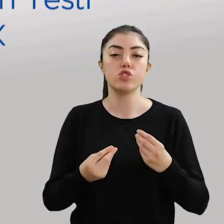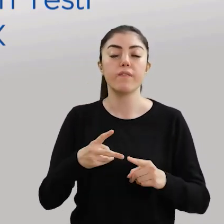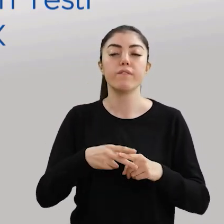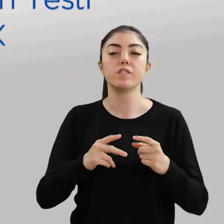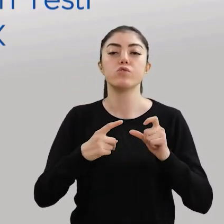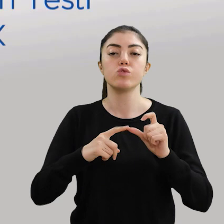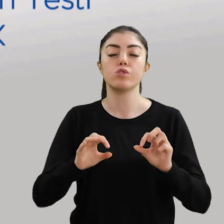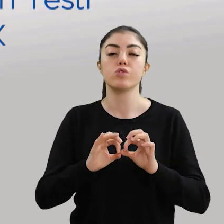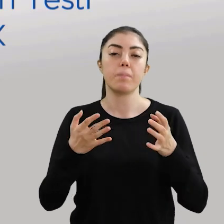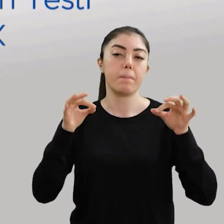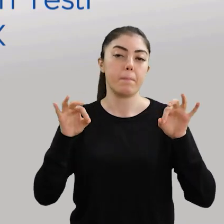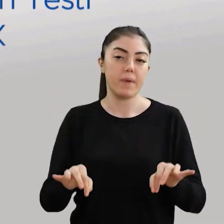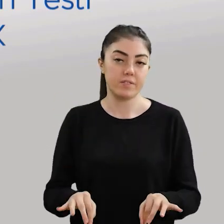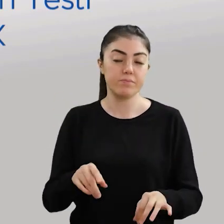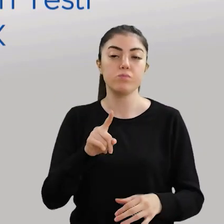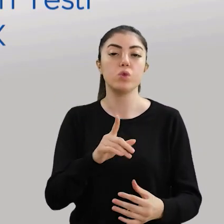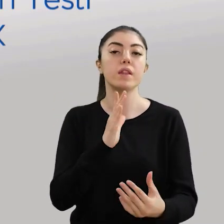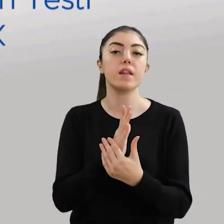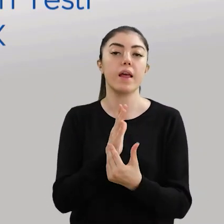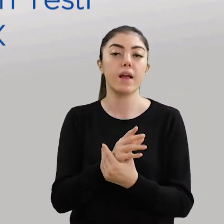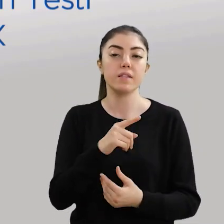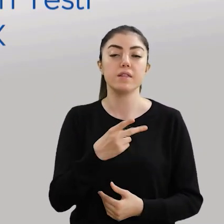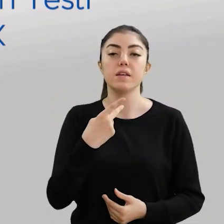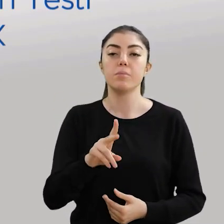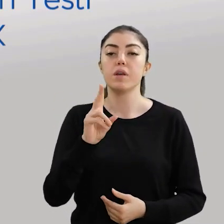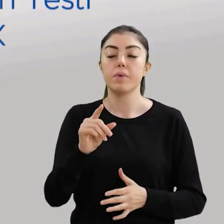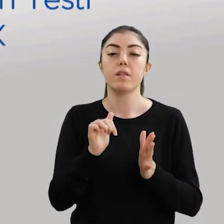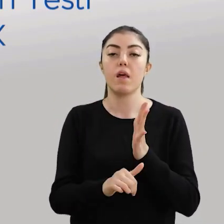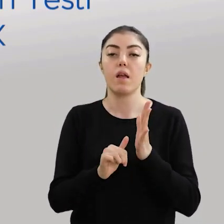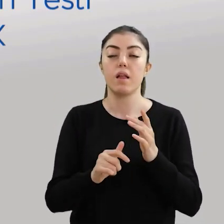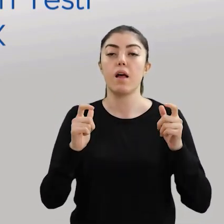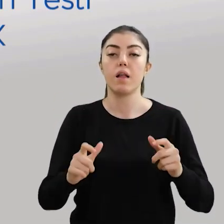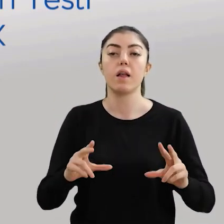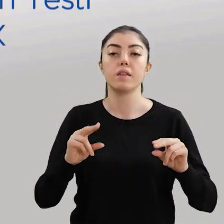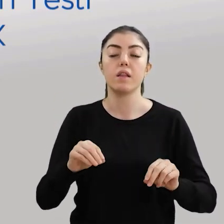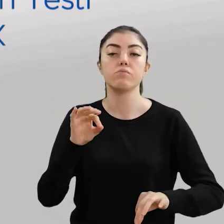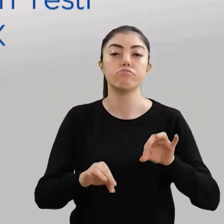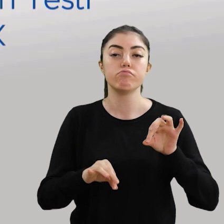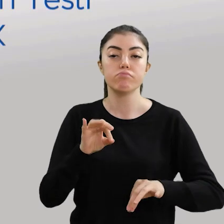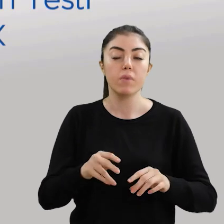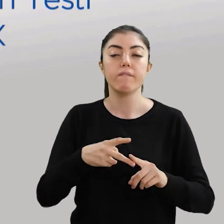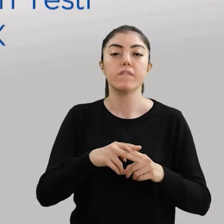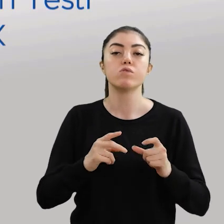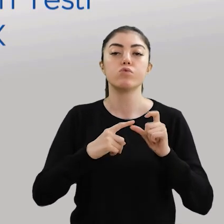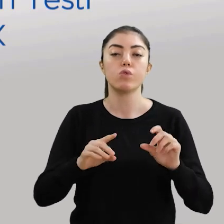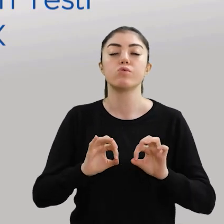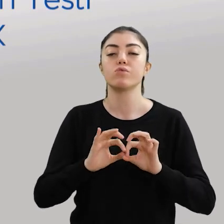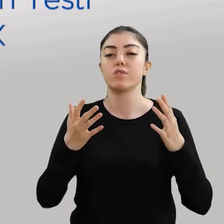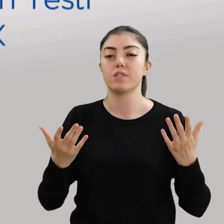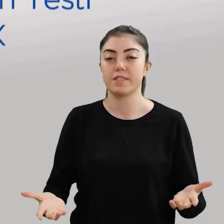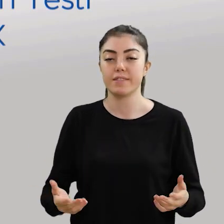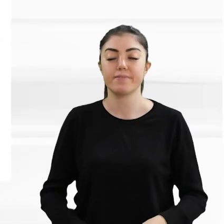fizik sorularının çözümlerini yapacağız. Bu dersimizde 2021 yılı alan yeterlilik testindeki fizik sorularını